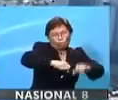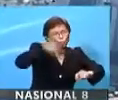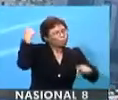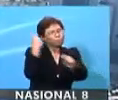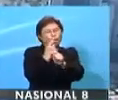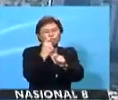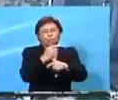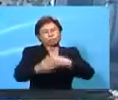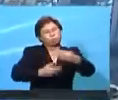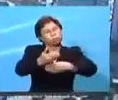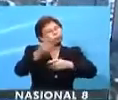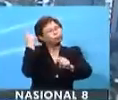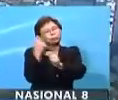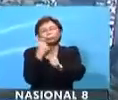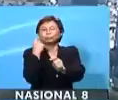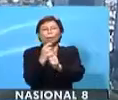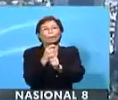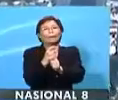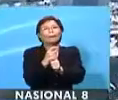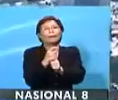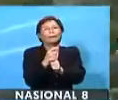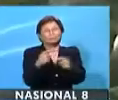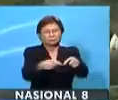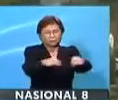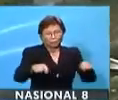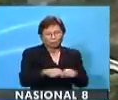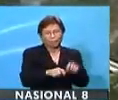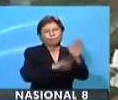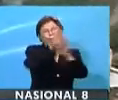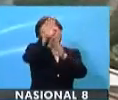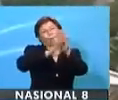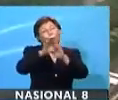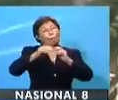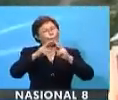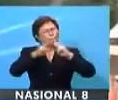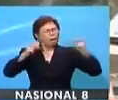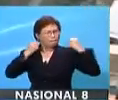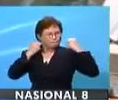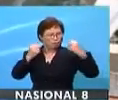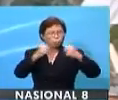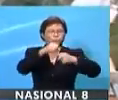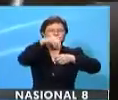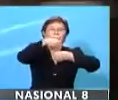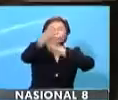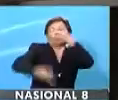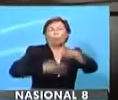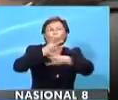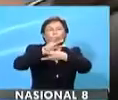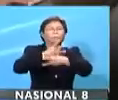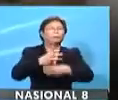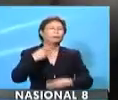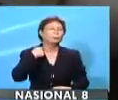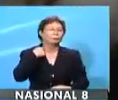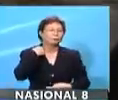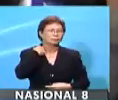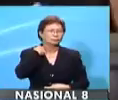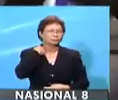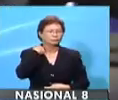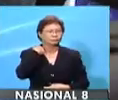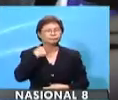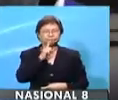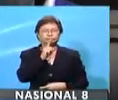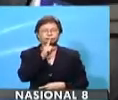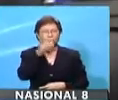mengekalkan prestasinya sebagai antara kawasan pertumbuhan paling kukuh di dunia. The meeting clearly understood